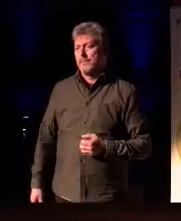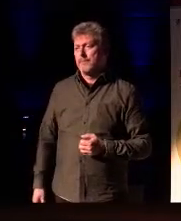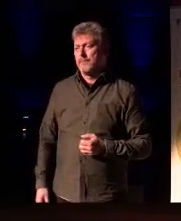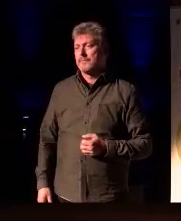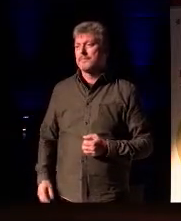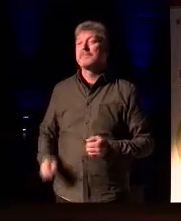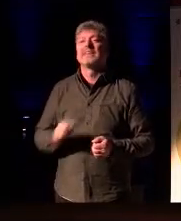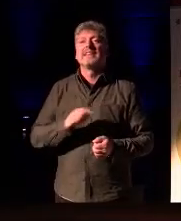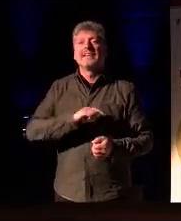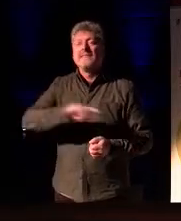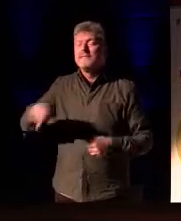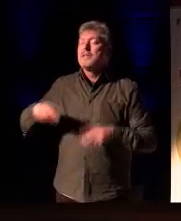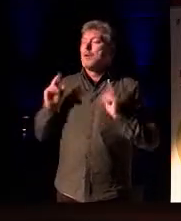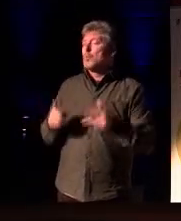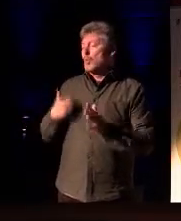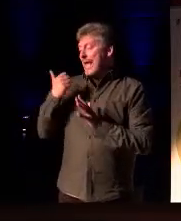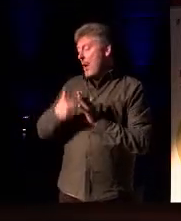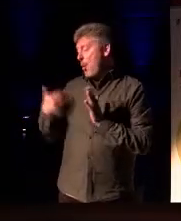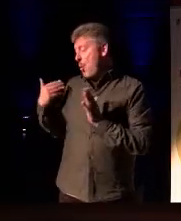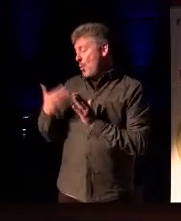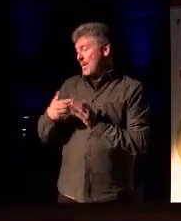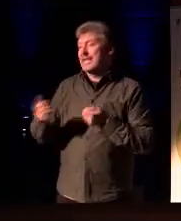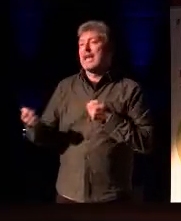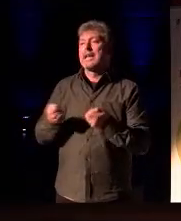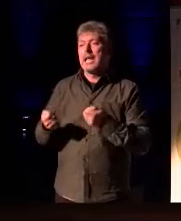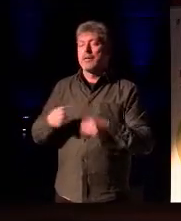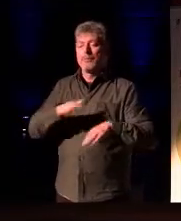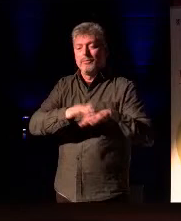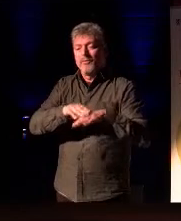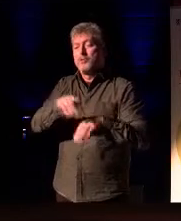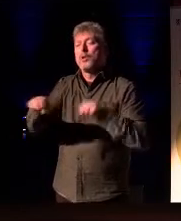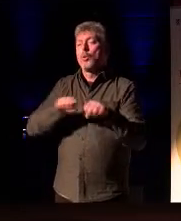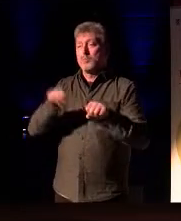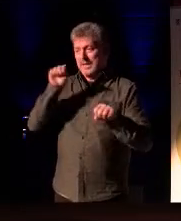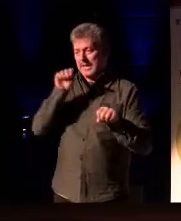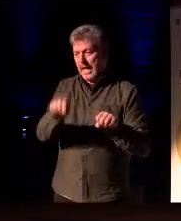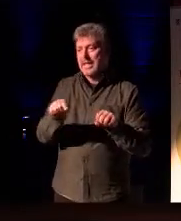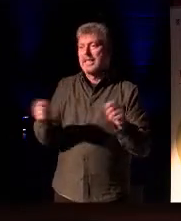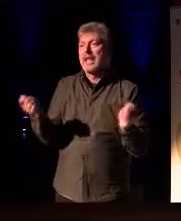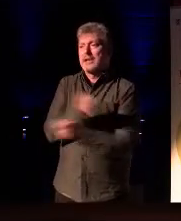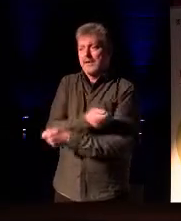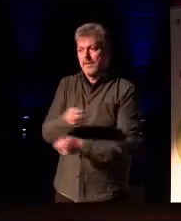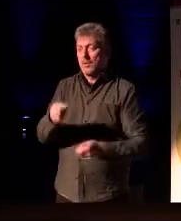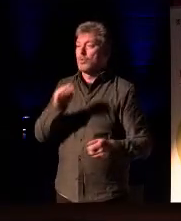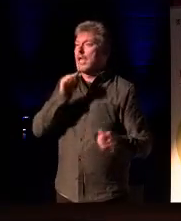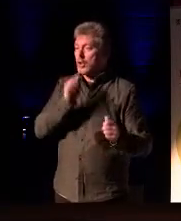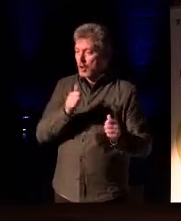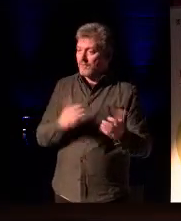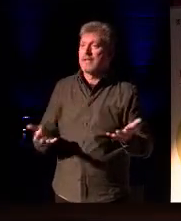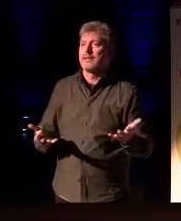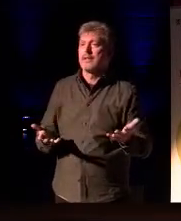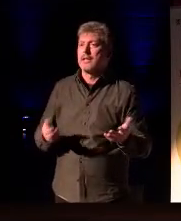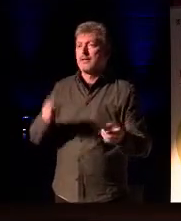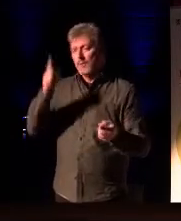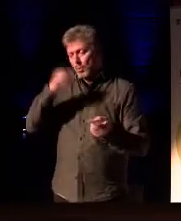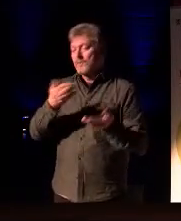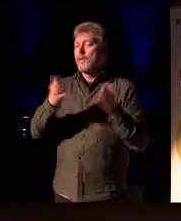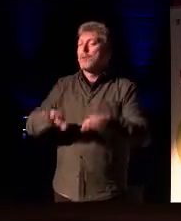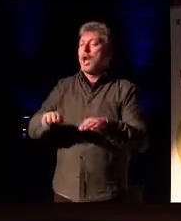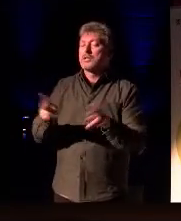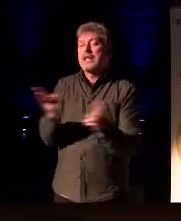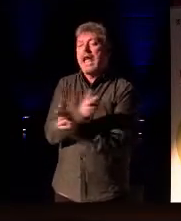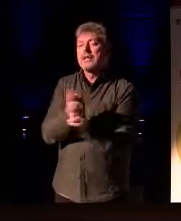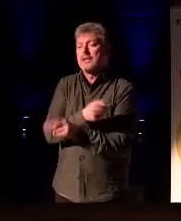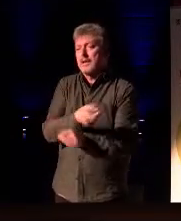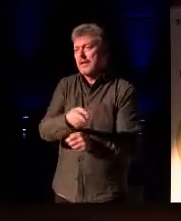Vi har brukt disse årene vi har vært I regjering på å forberede kommunene på denne reformen. Det har vært nødvendig. For å få på plass disse endringene